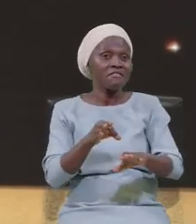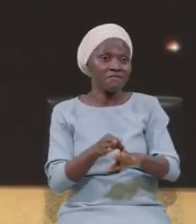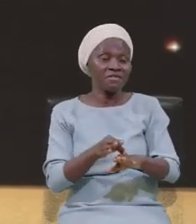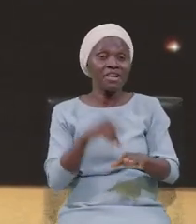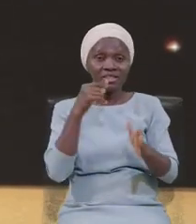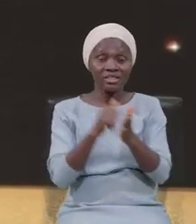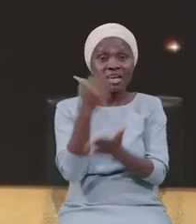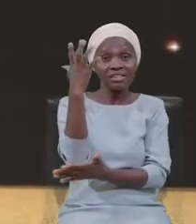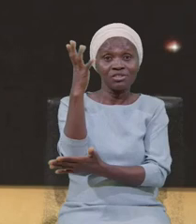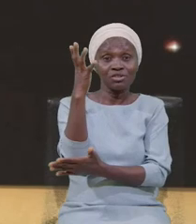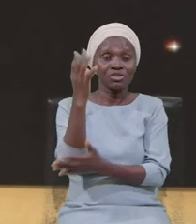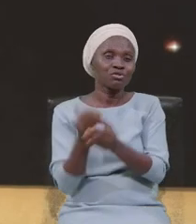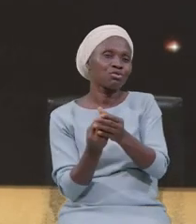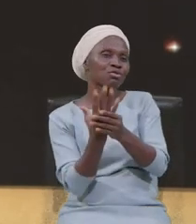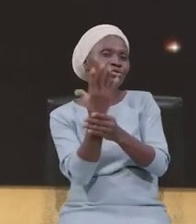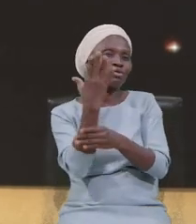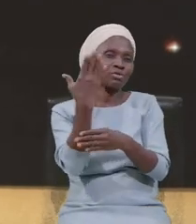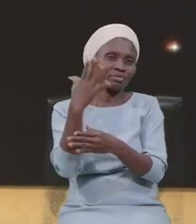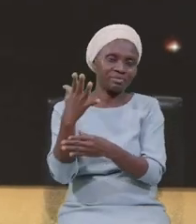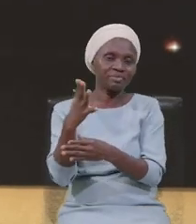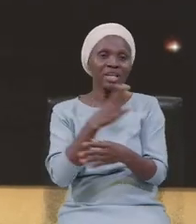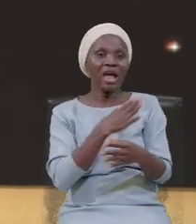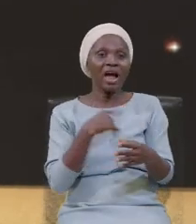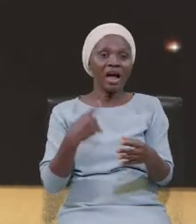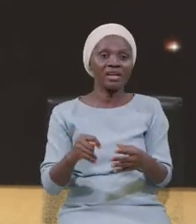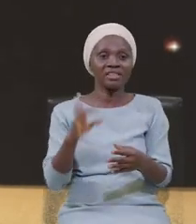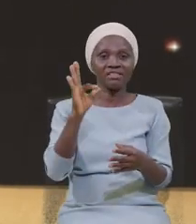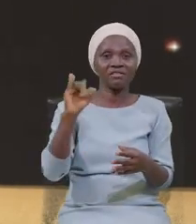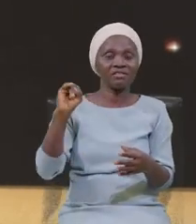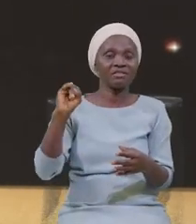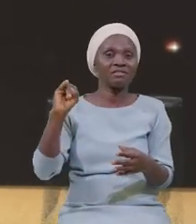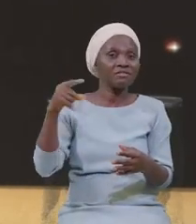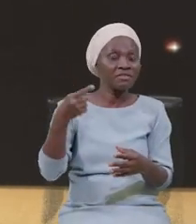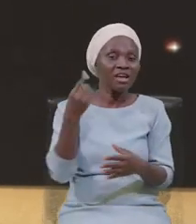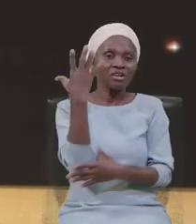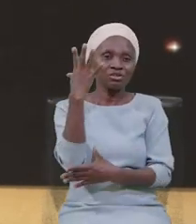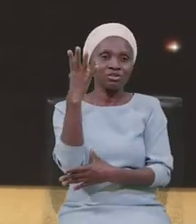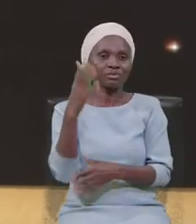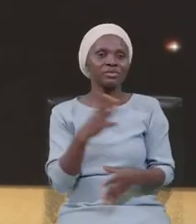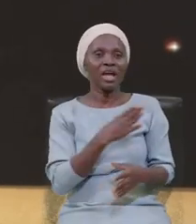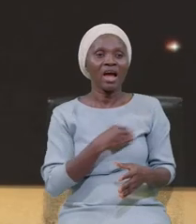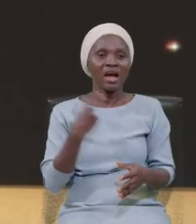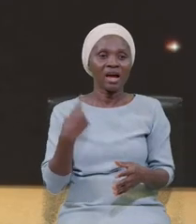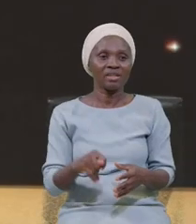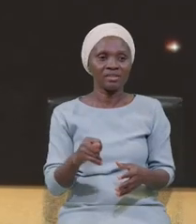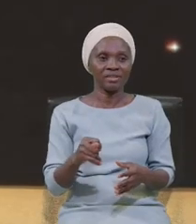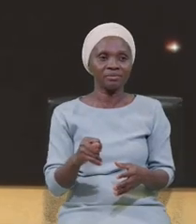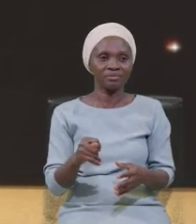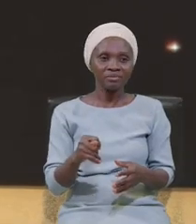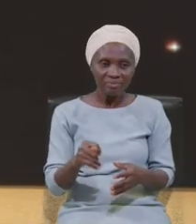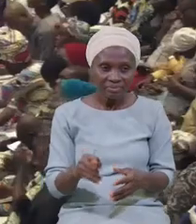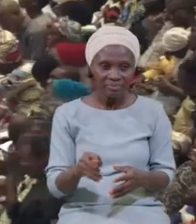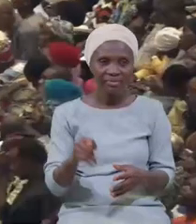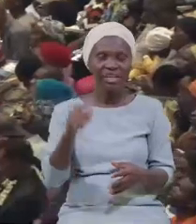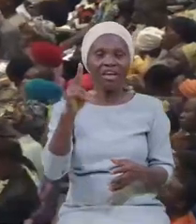arbres porteront leurs fruits, le figuier et la vigne donneront leur richesse.